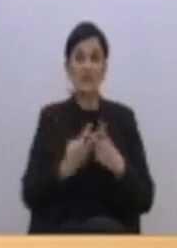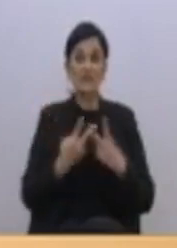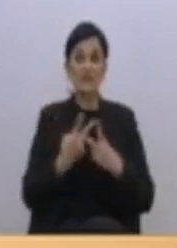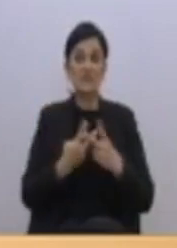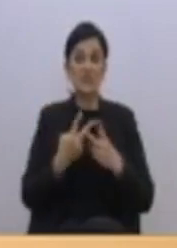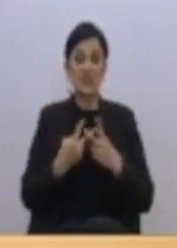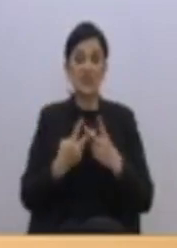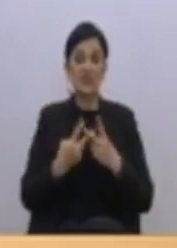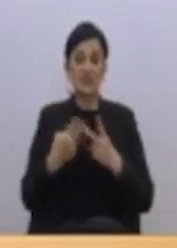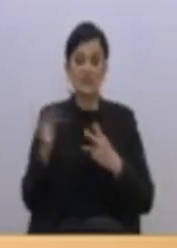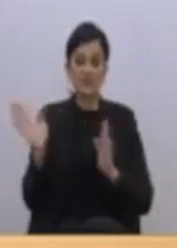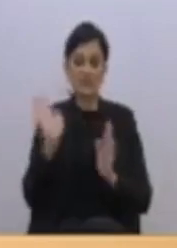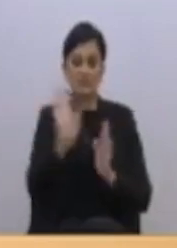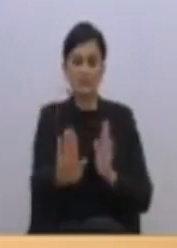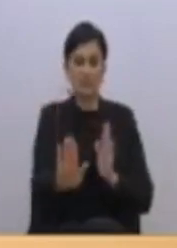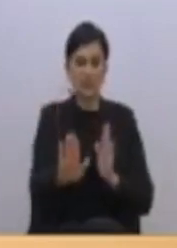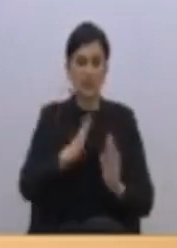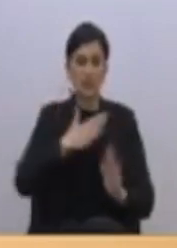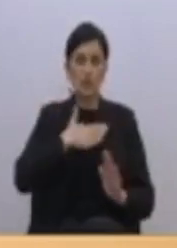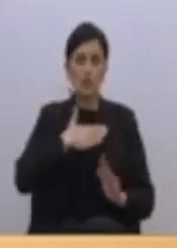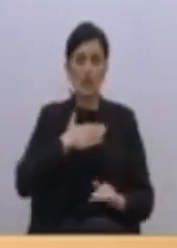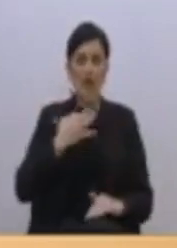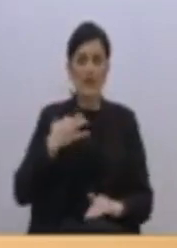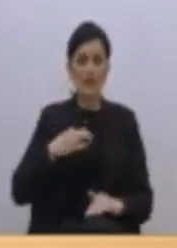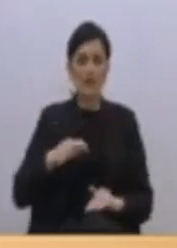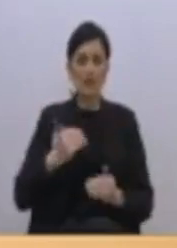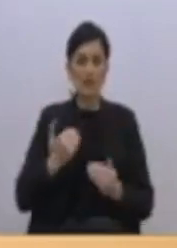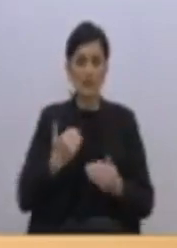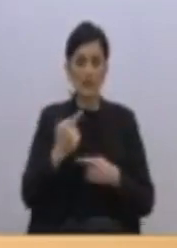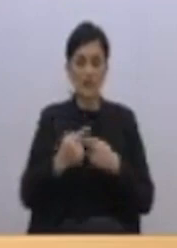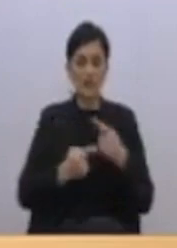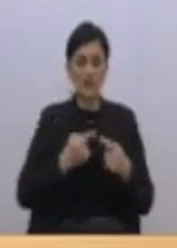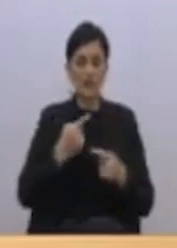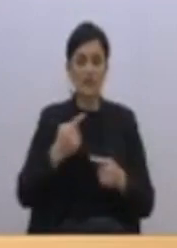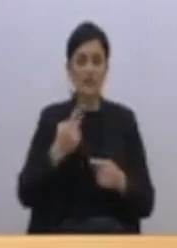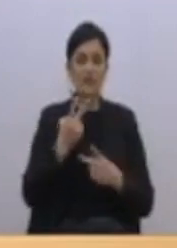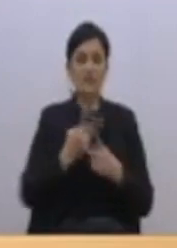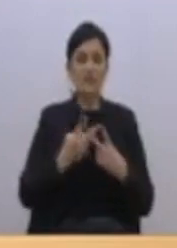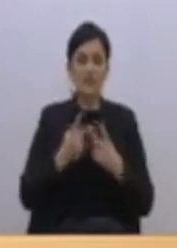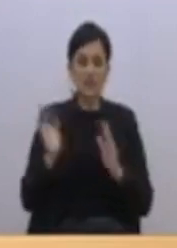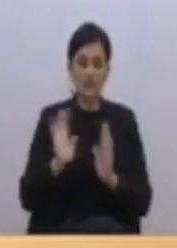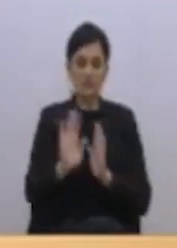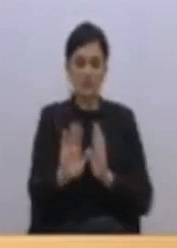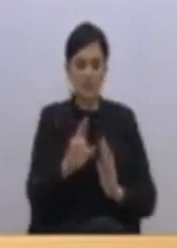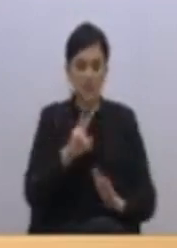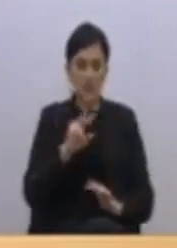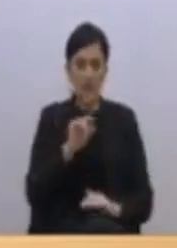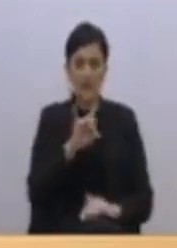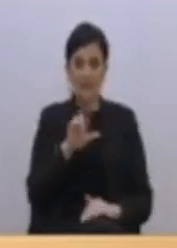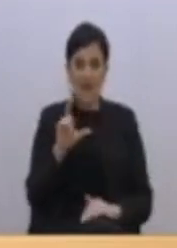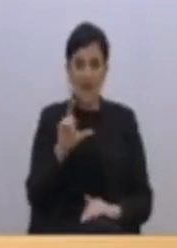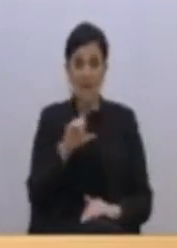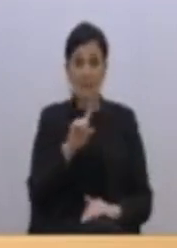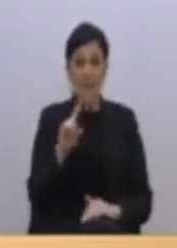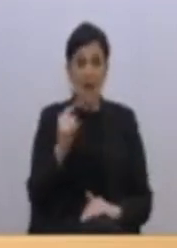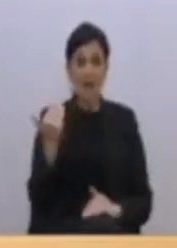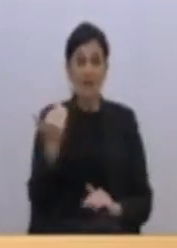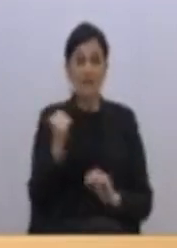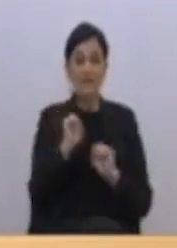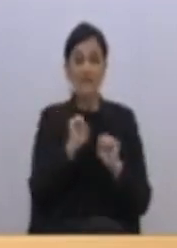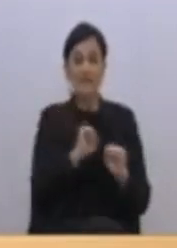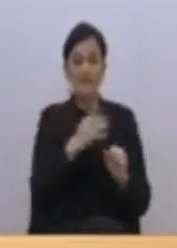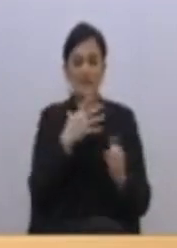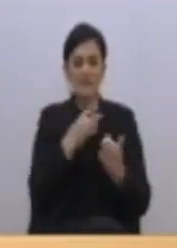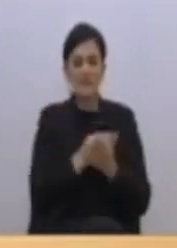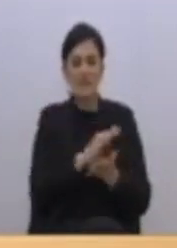წირავთ ჩვენი შვილების თაობას და ციხისთვის წირავთ ლაზარეს. მაგრამ თქვენ იცავთ თქვენს